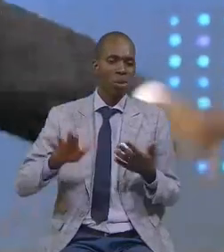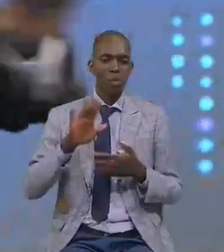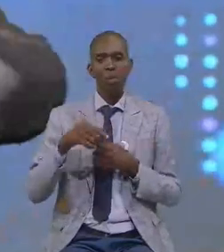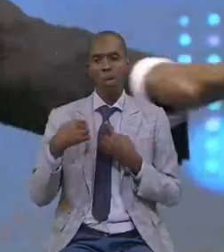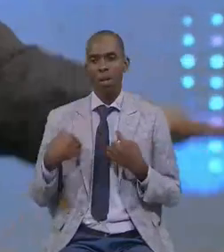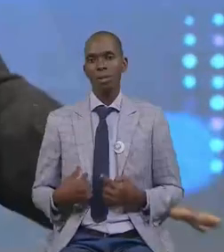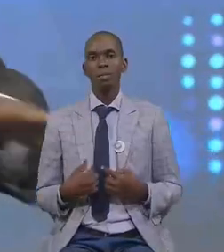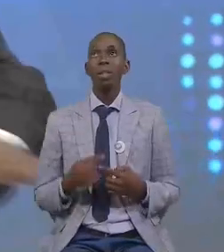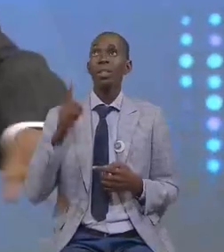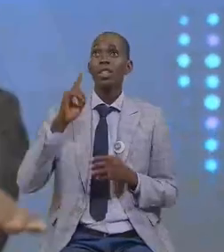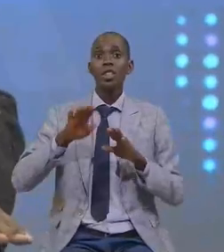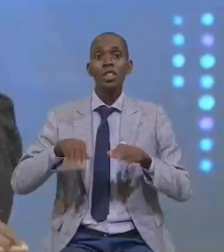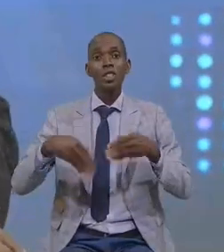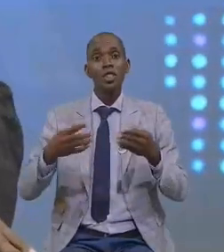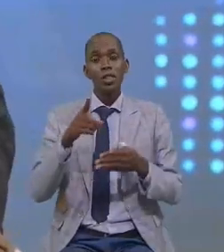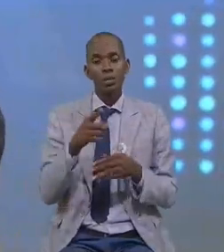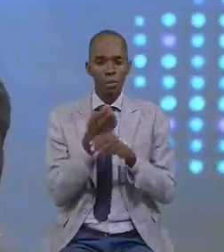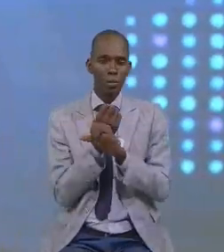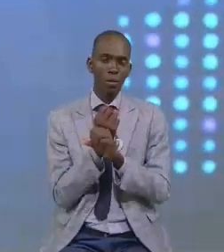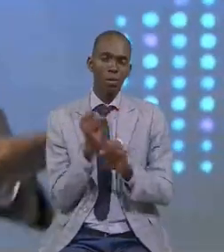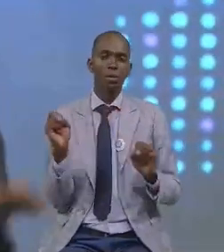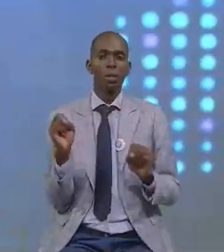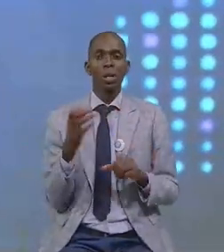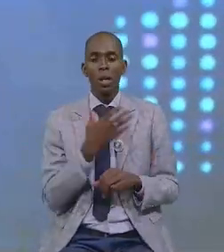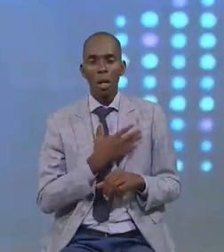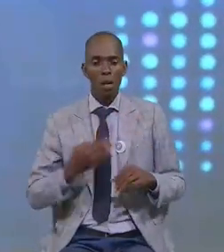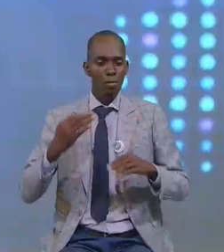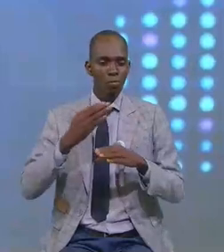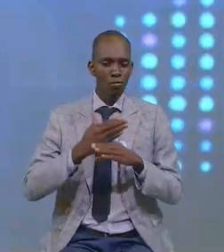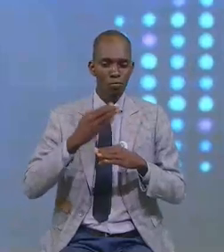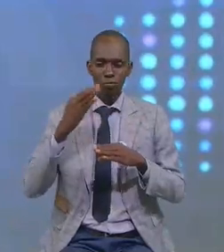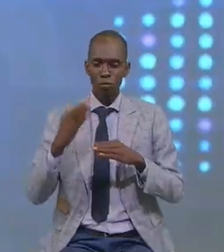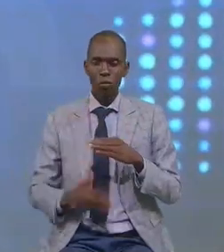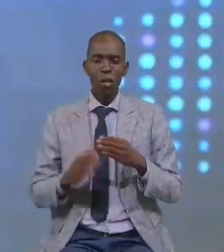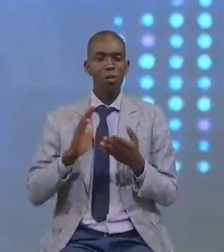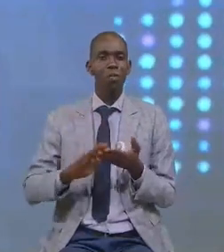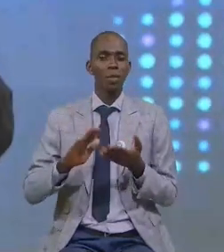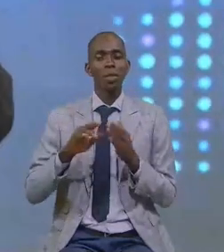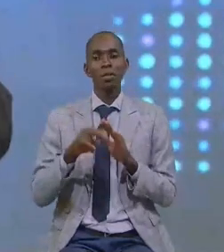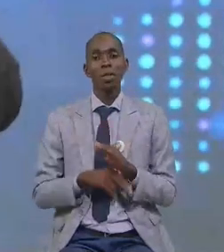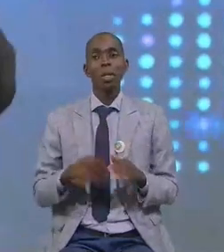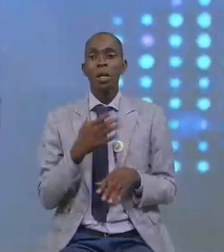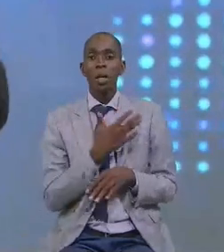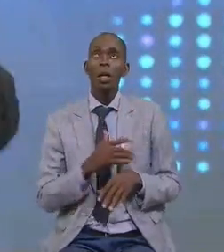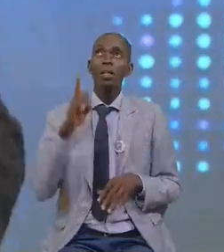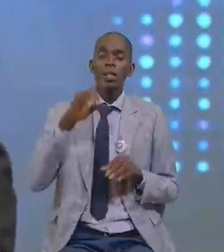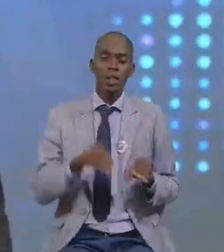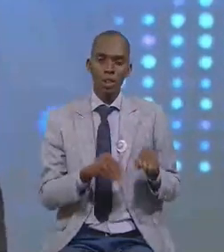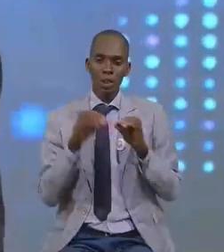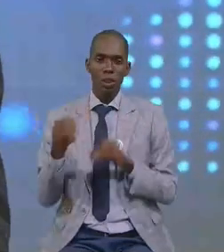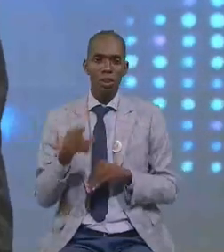cœur, il vous donne le salut et le pardon total. Il vous